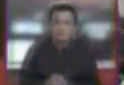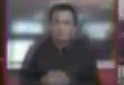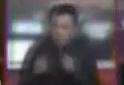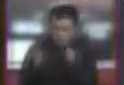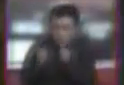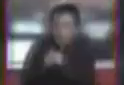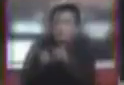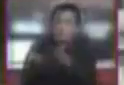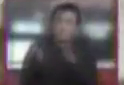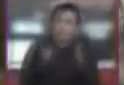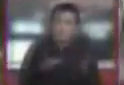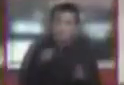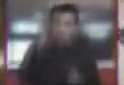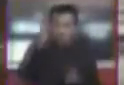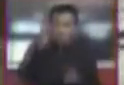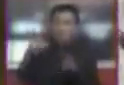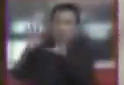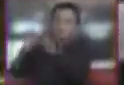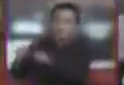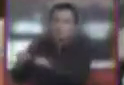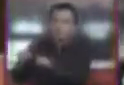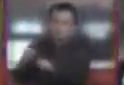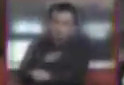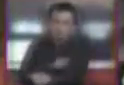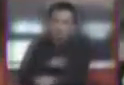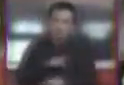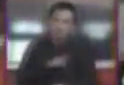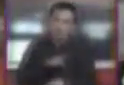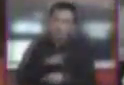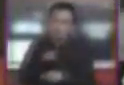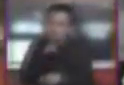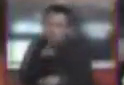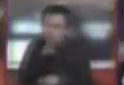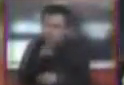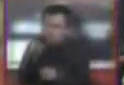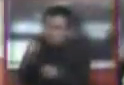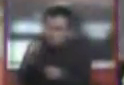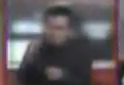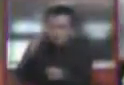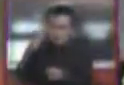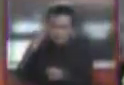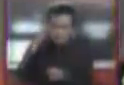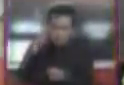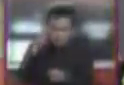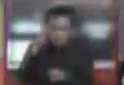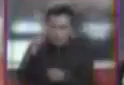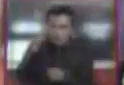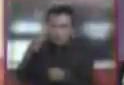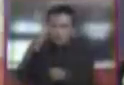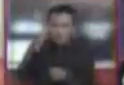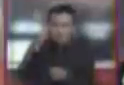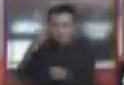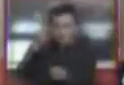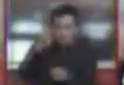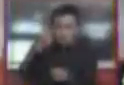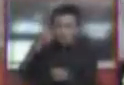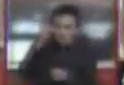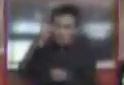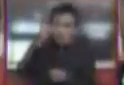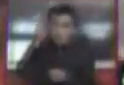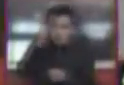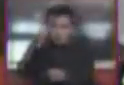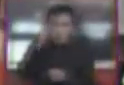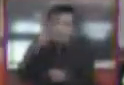Kasabay ng pagpanaw ni Cua, nadakip naman ang mga otoridad ang mga sospek na sina John Ray Cortez, Noel Esquivel Garcia at Darwin